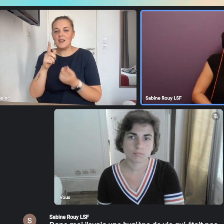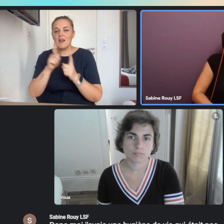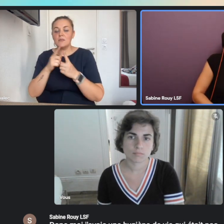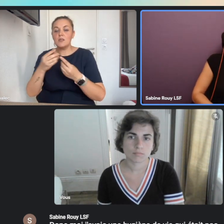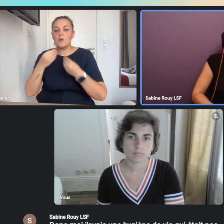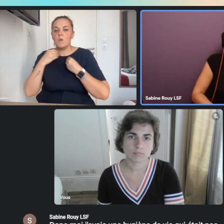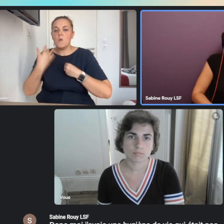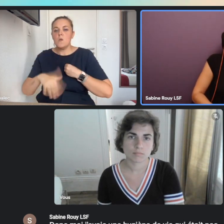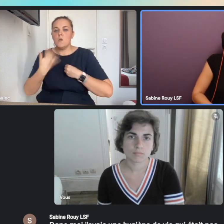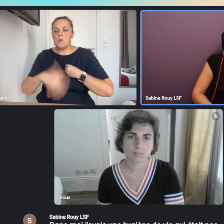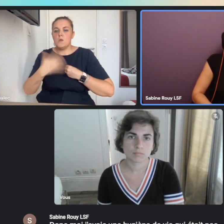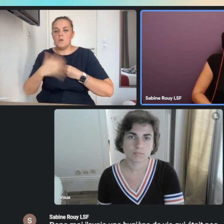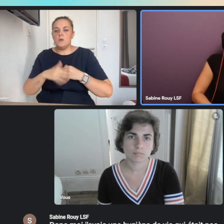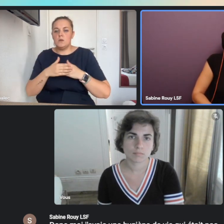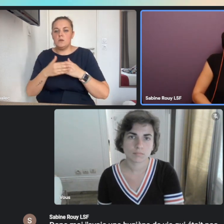changé,